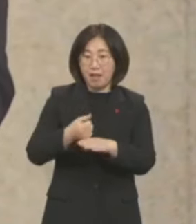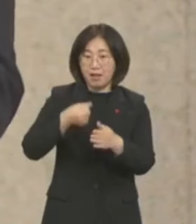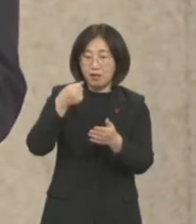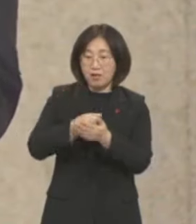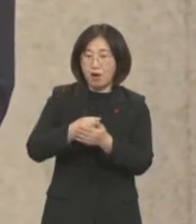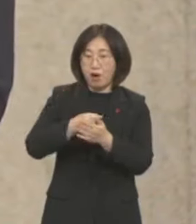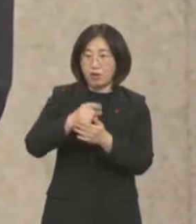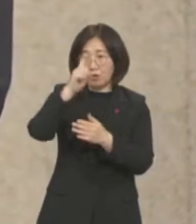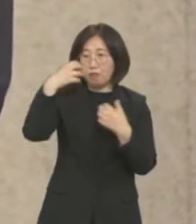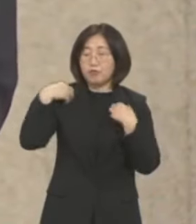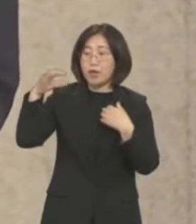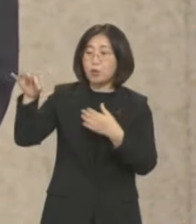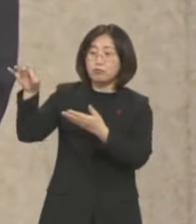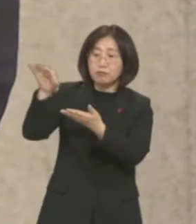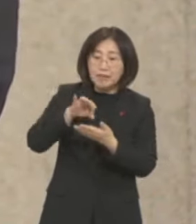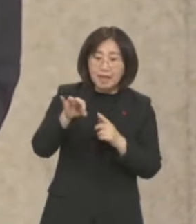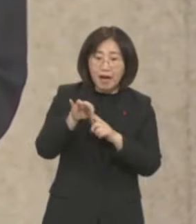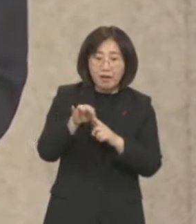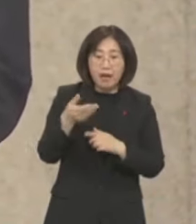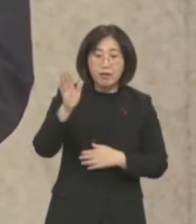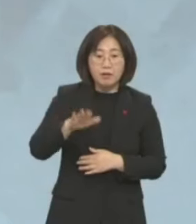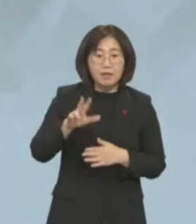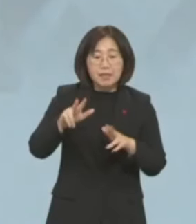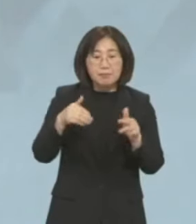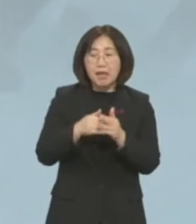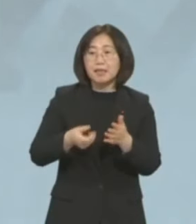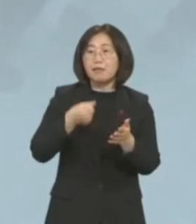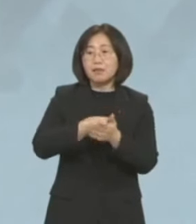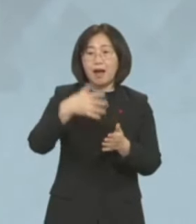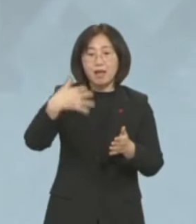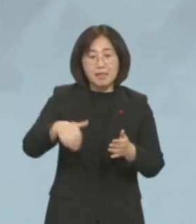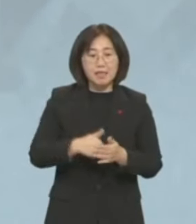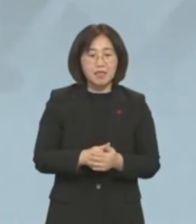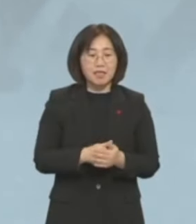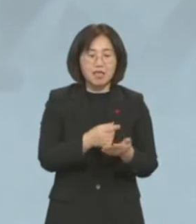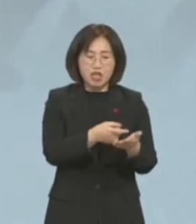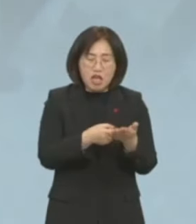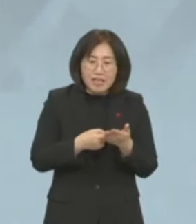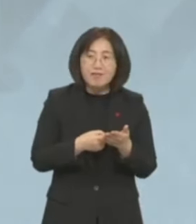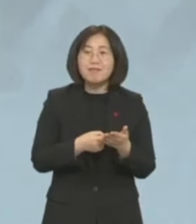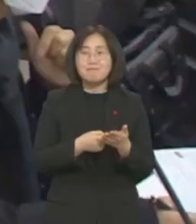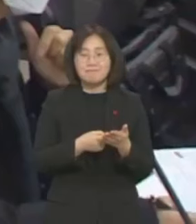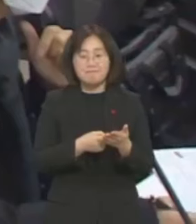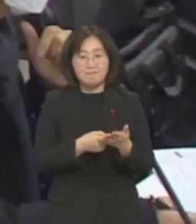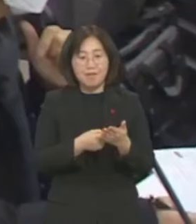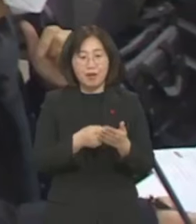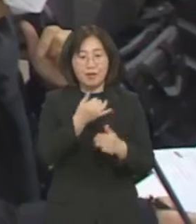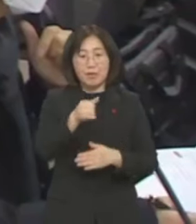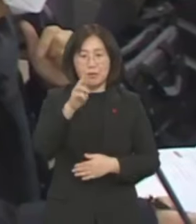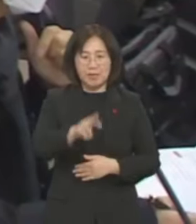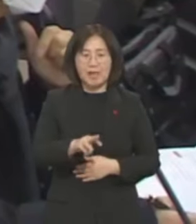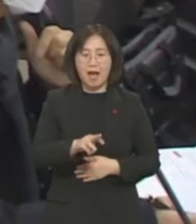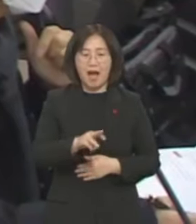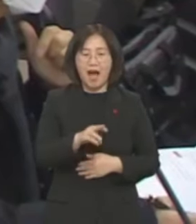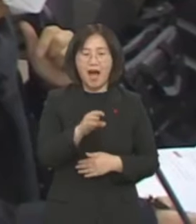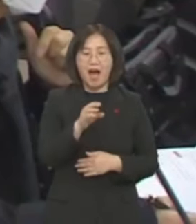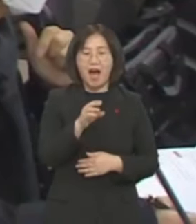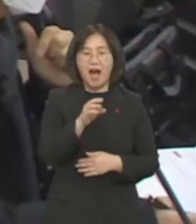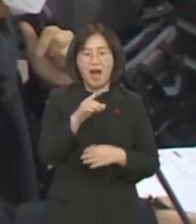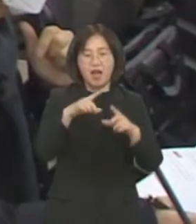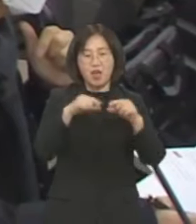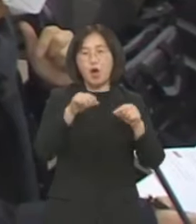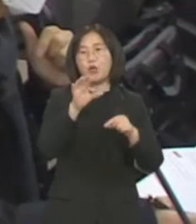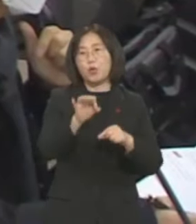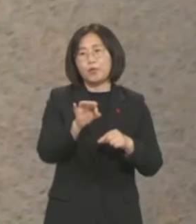지원 예산 규모가 아직까지 확정되지 않으면서 초긴축 재정 상태인 세종시가 우선순위로 여민전 예산을